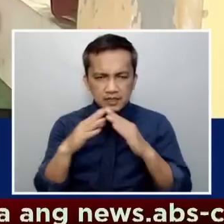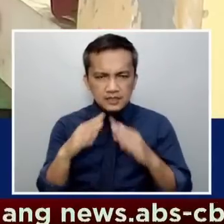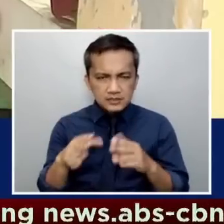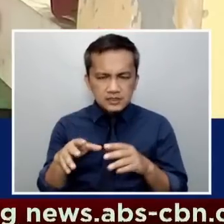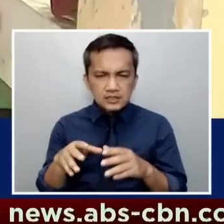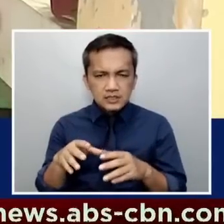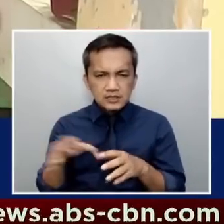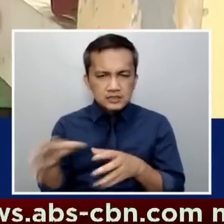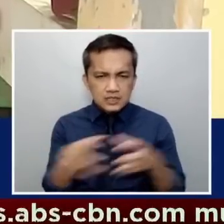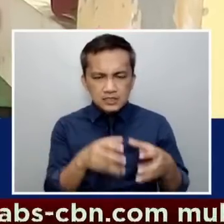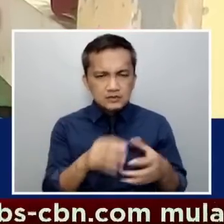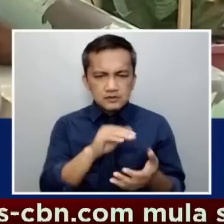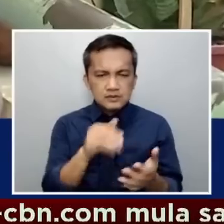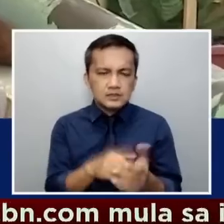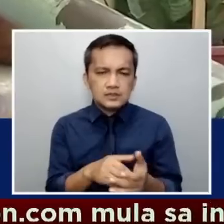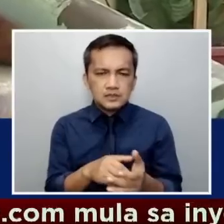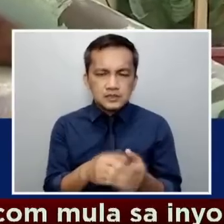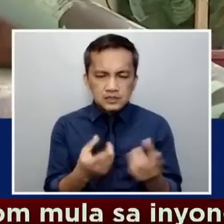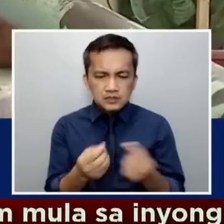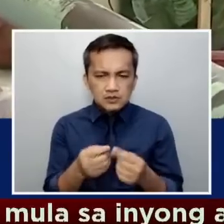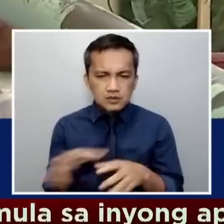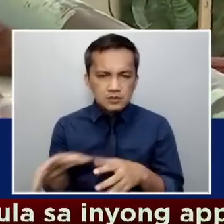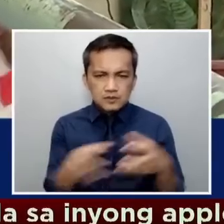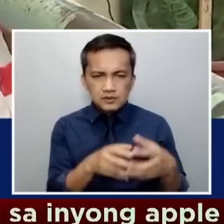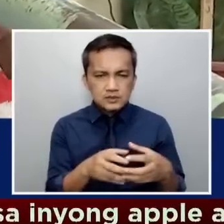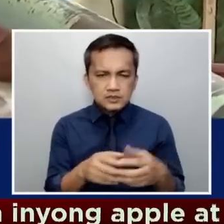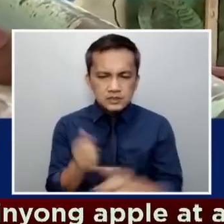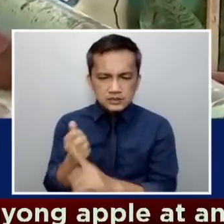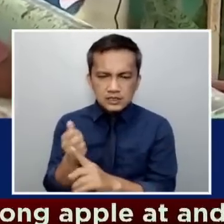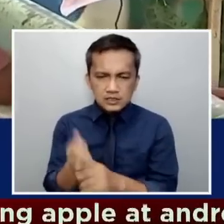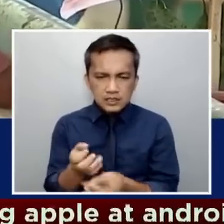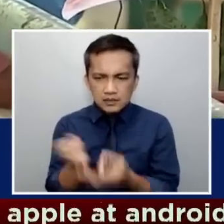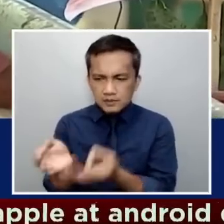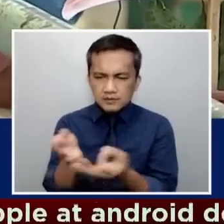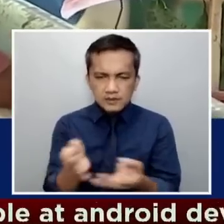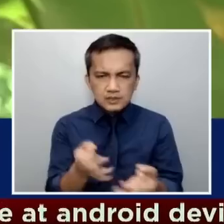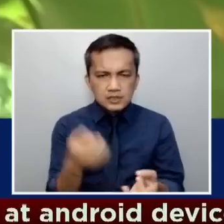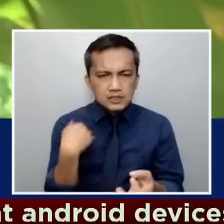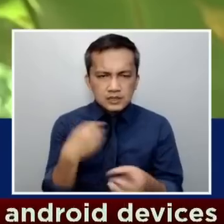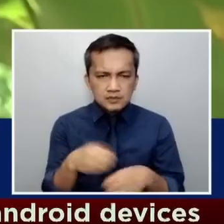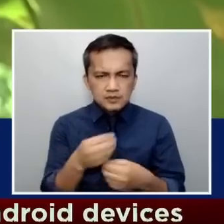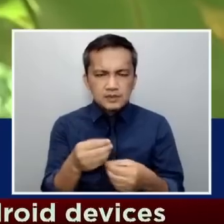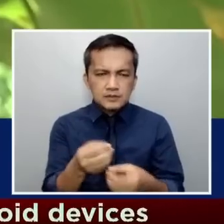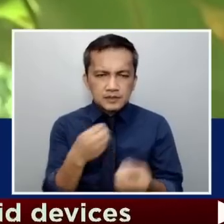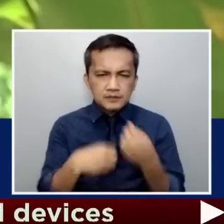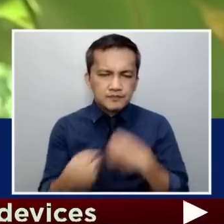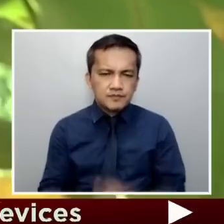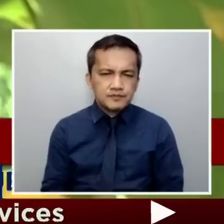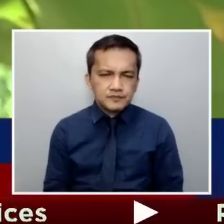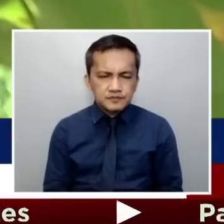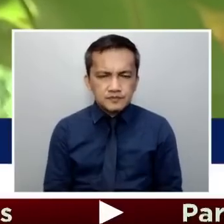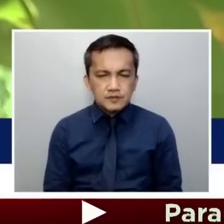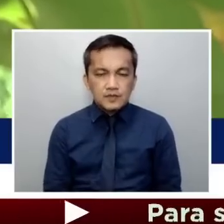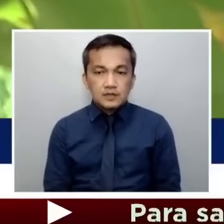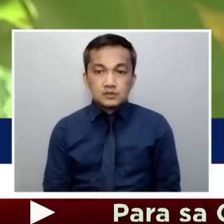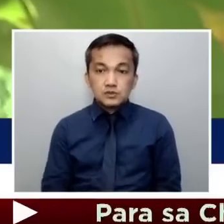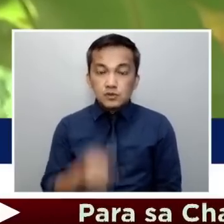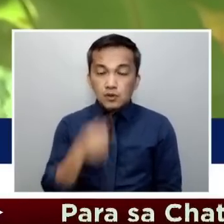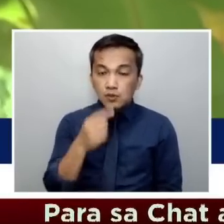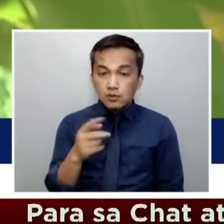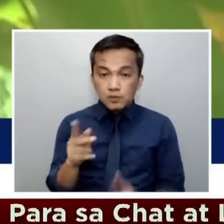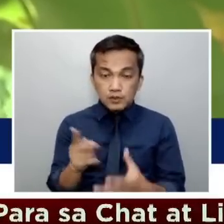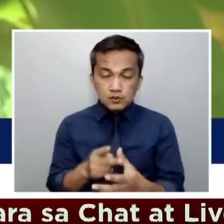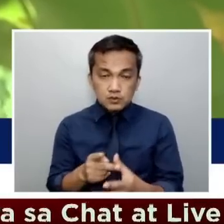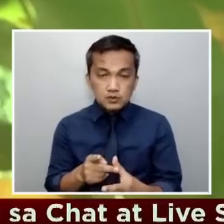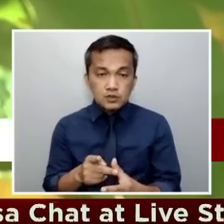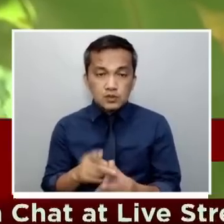ang ginagawa ng ilang evacuee, sila na ang nagpapakain sa mga hindi nabibigyan ng relief. Ang priority daw po kasi nila yung walang